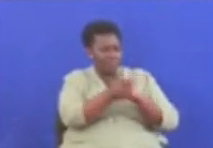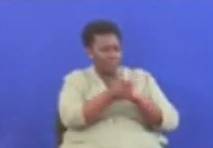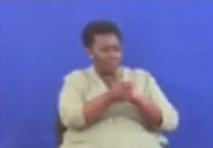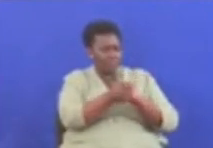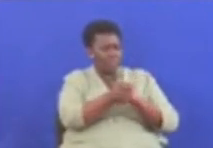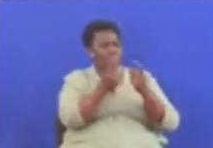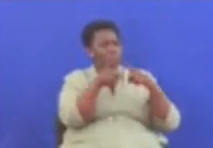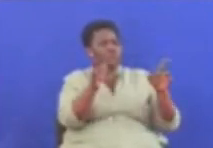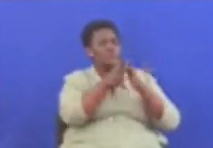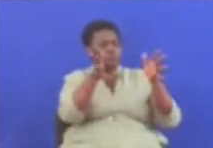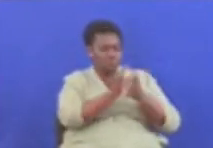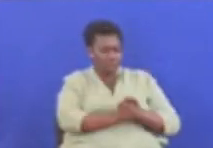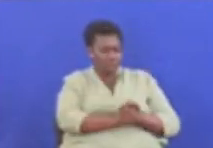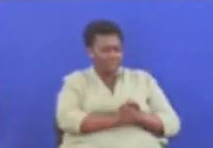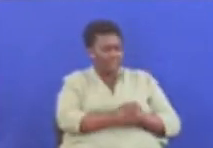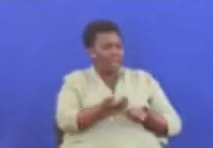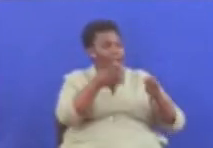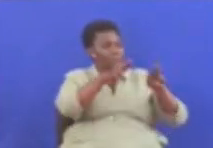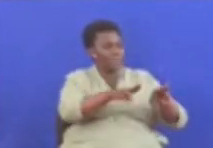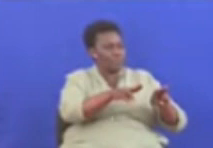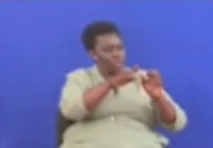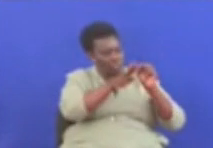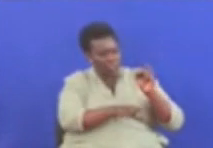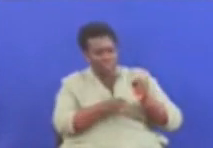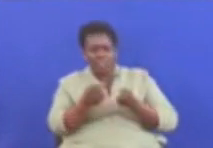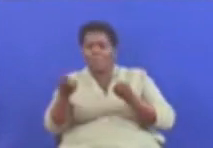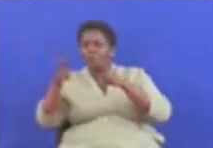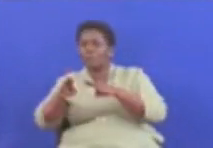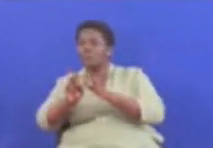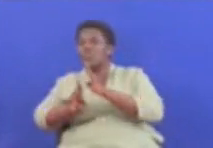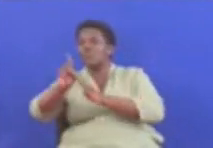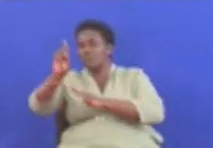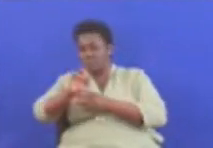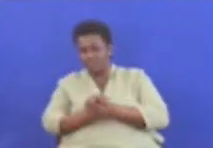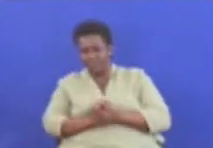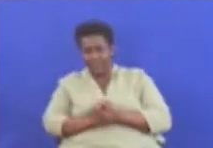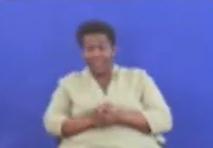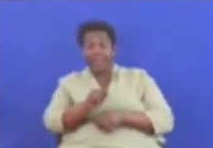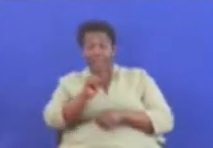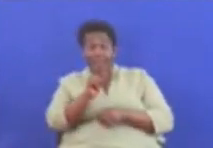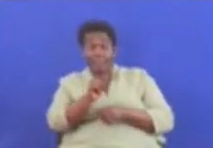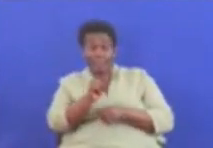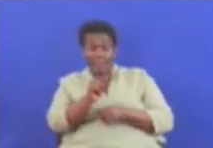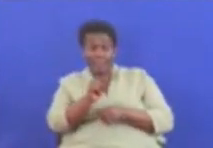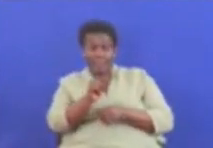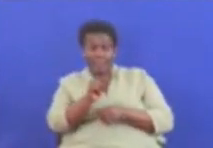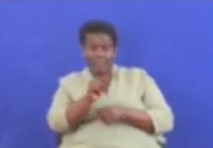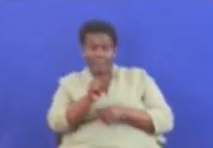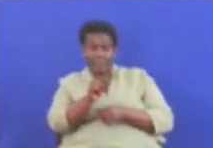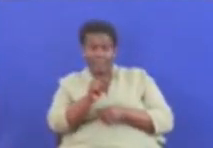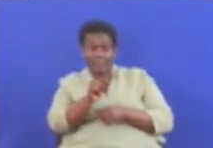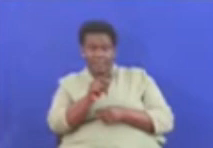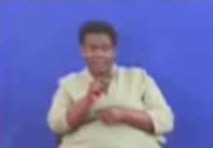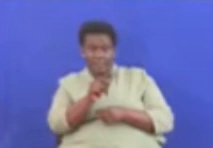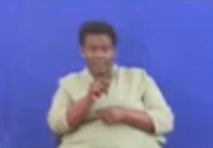chini na adhabu ya juu. Hali hii inaweza kupelekea matumizi mabaya ya mamlaka ya kutoa za